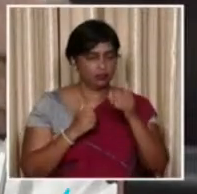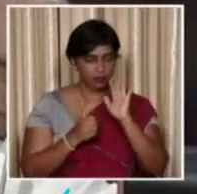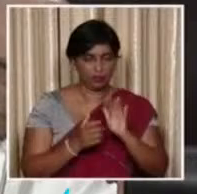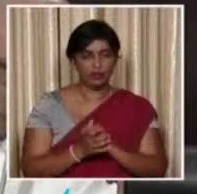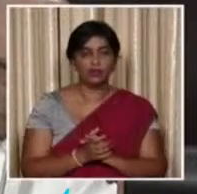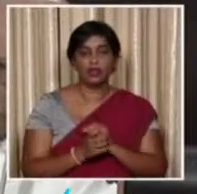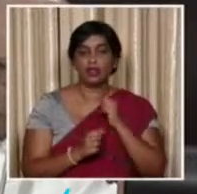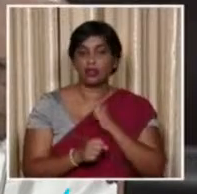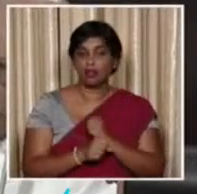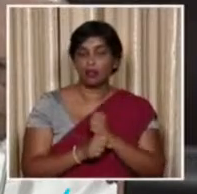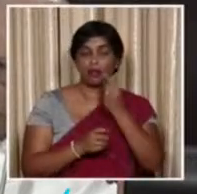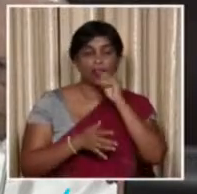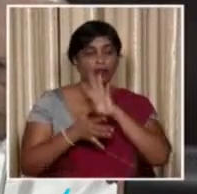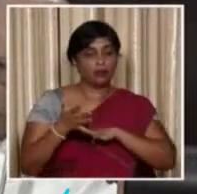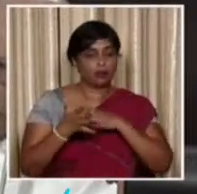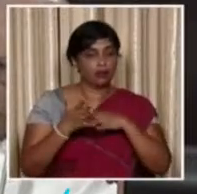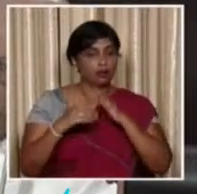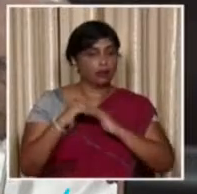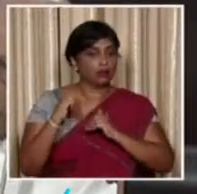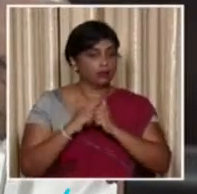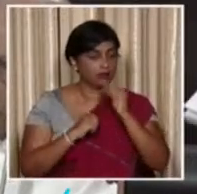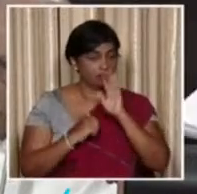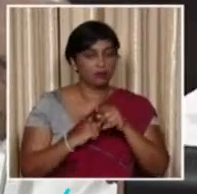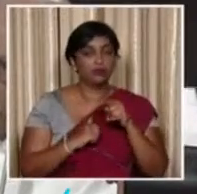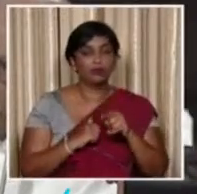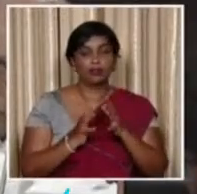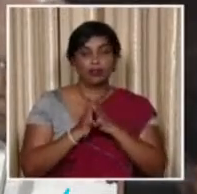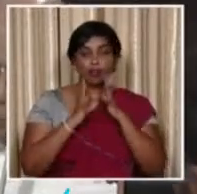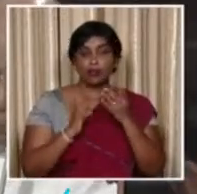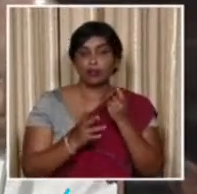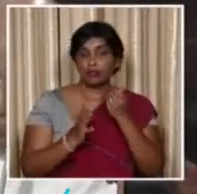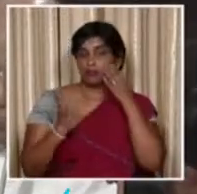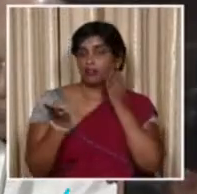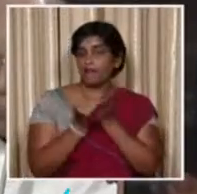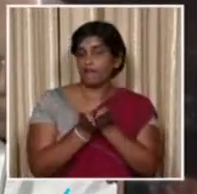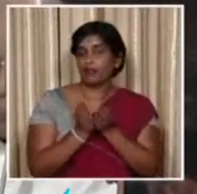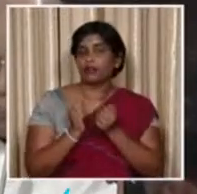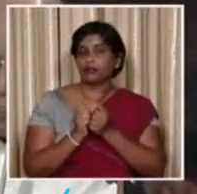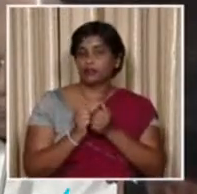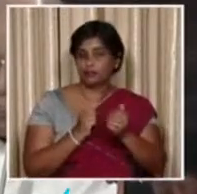රාජ්‍ය අයවැය ක්‍රියාත්මක කිරීමේදී දැඩි මූල්‍ය විනයක් පවත්වාගෙන යාම